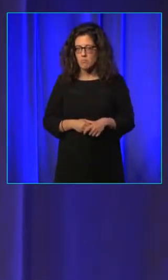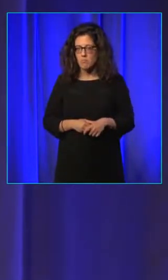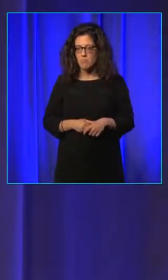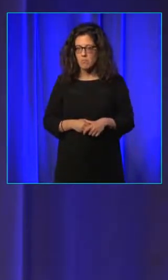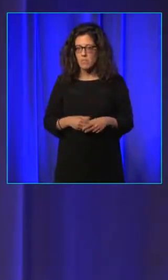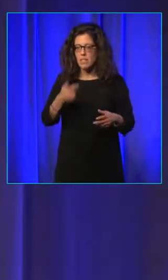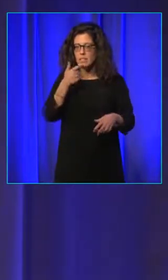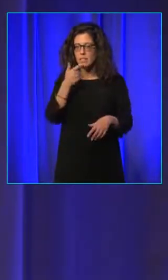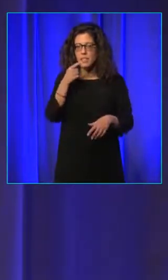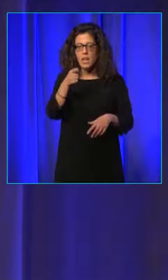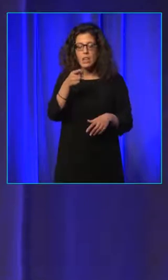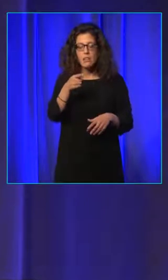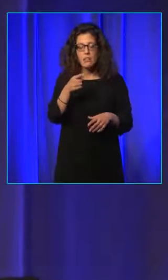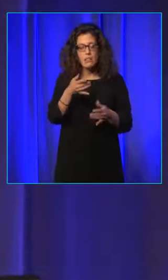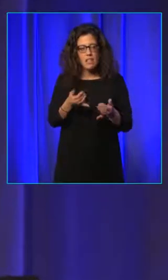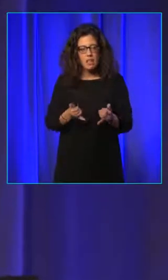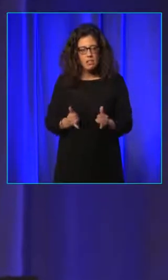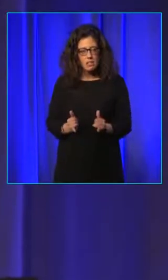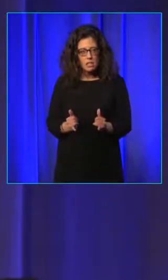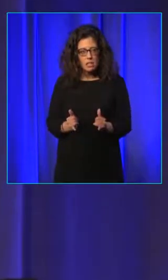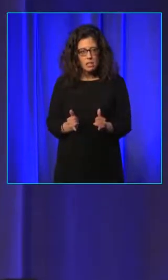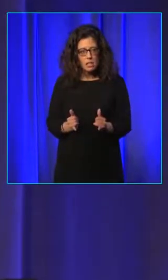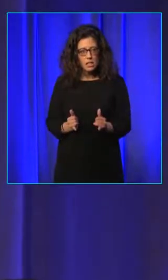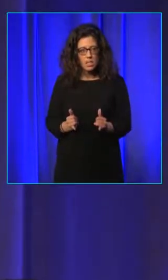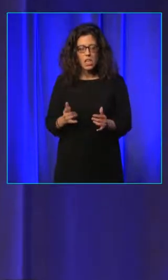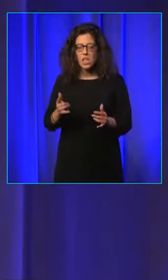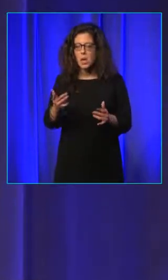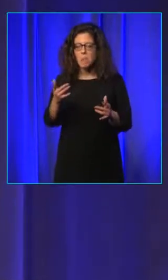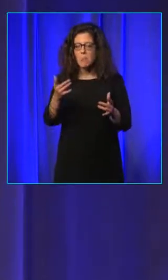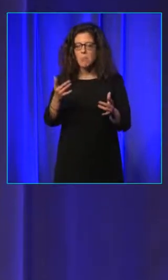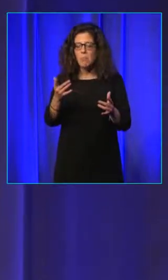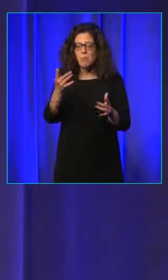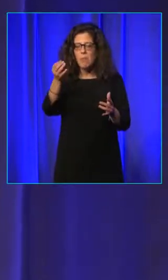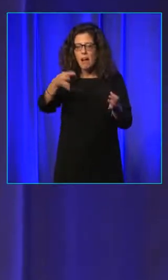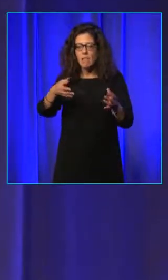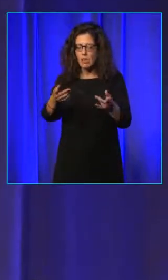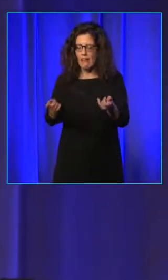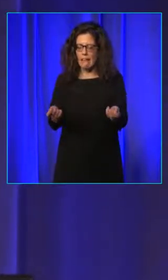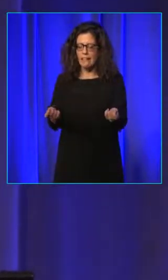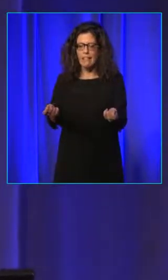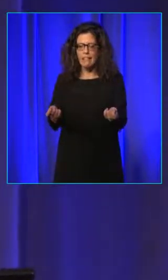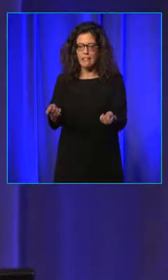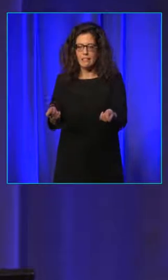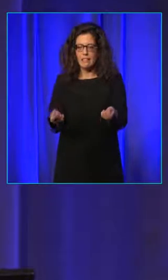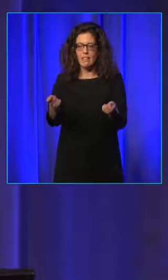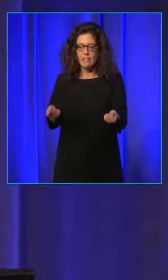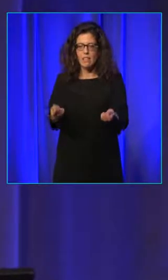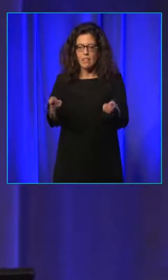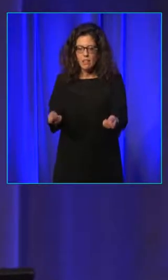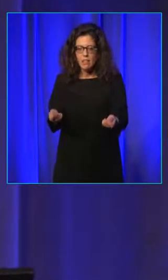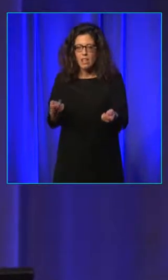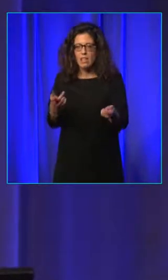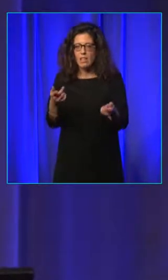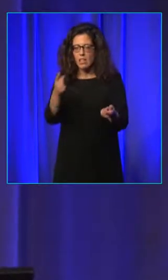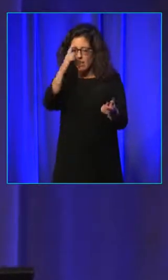c'est-à-dire qu'il était assis, on avait fait un système de rênes qu'il devait tenir, etc. Et je l'avais fait, évidemment, je ne